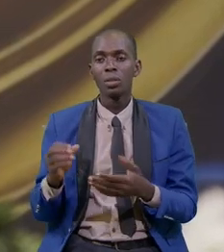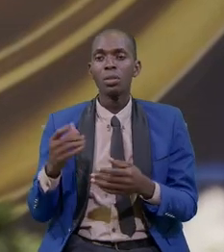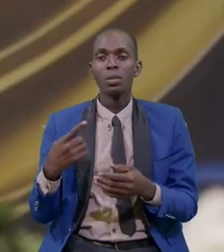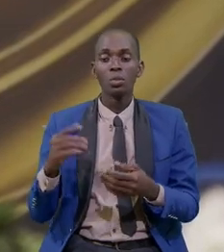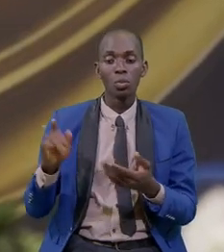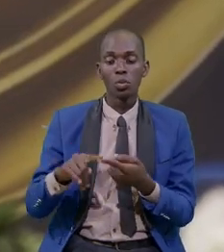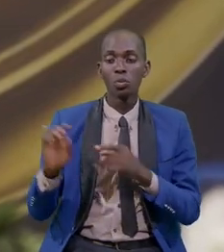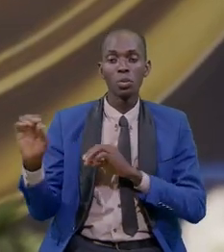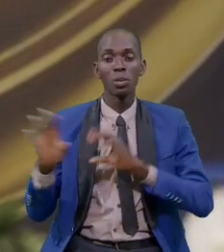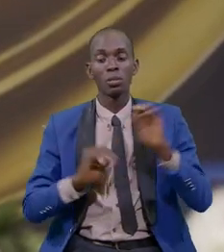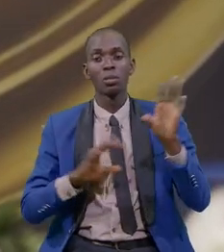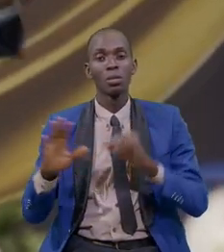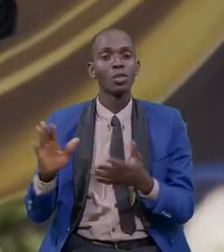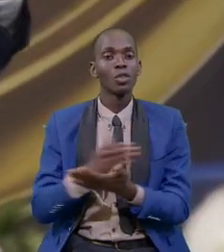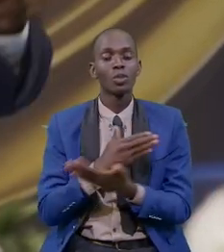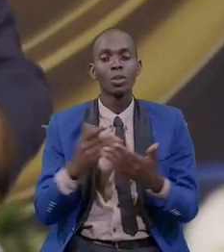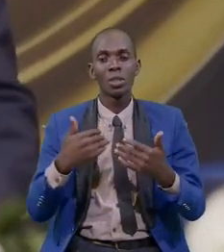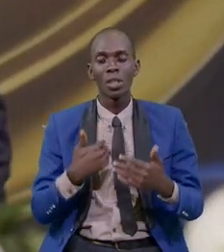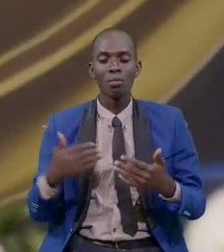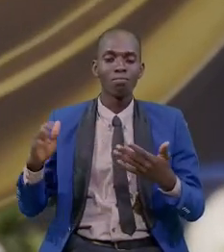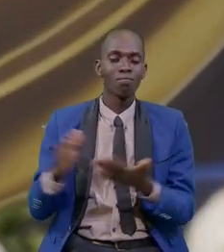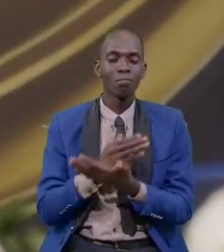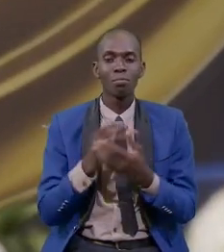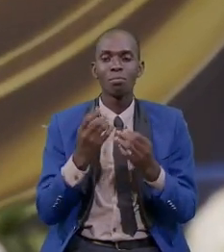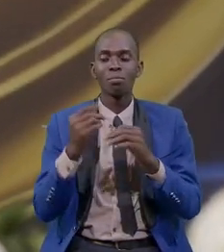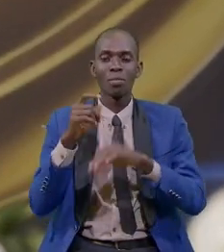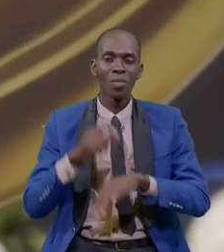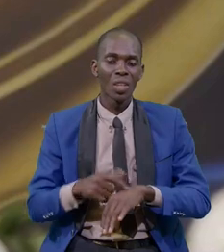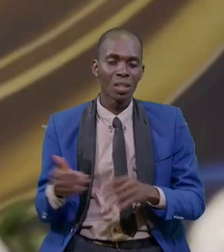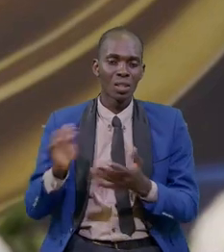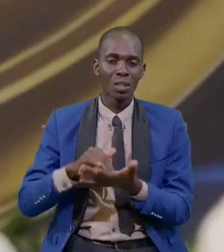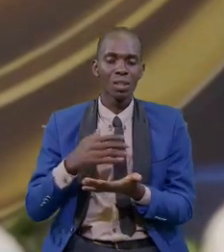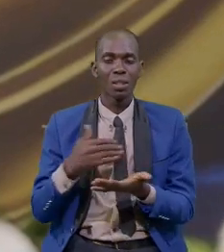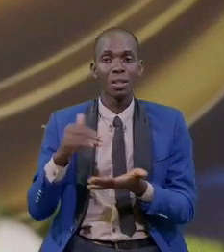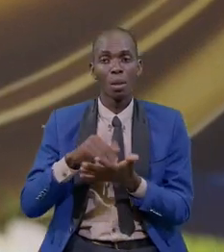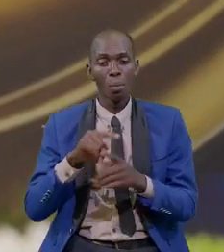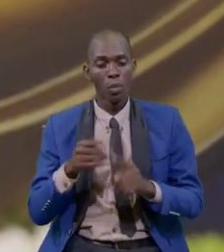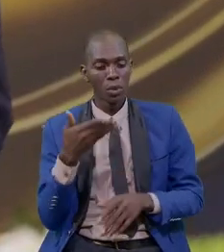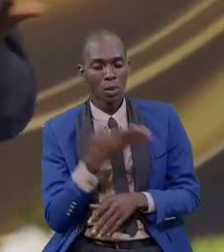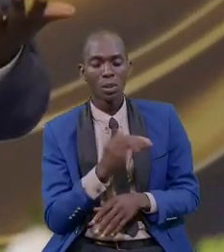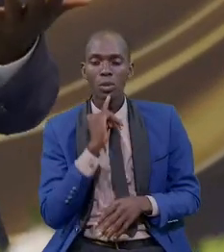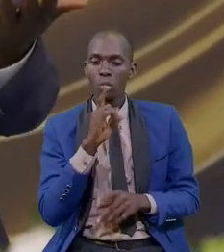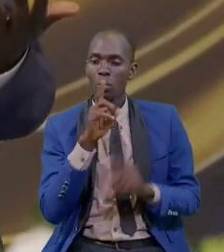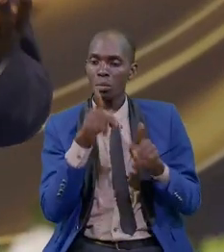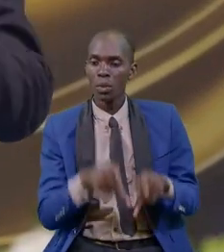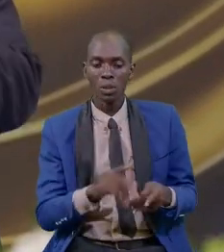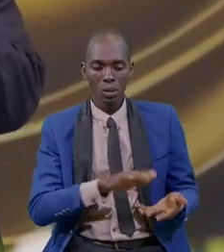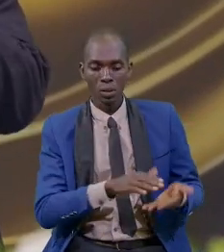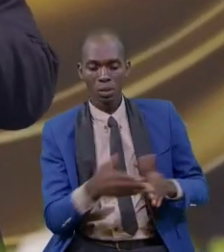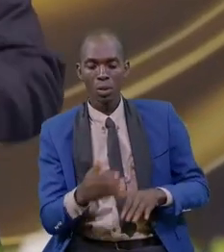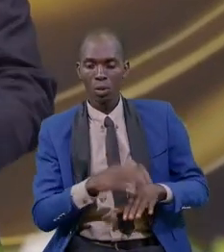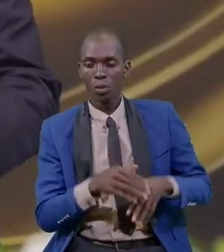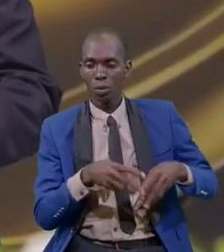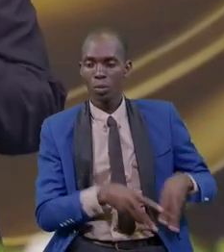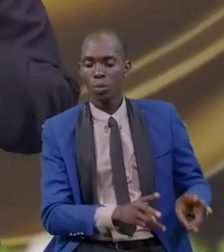chantées 100 fois au-devant, au-delà, plusieurs fois. Mais celui-là est en train de mourir sur le chemin. Son